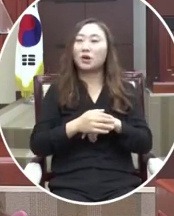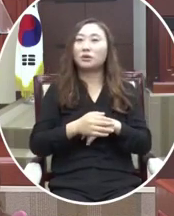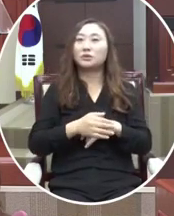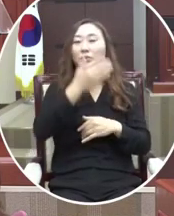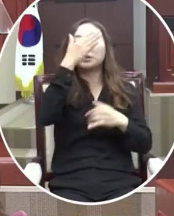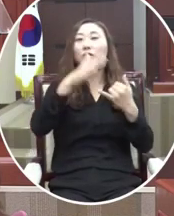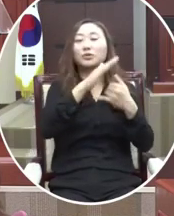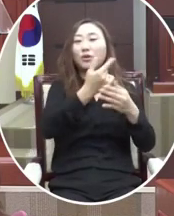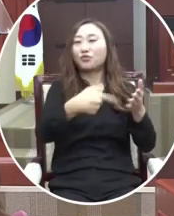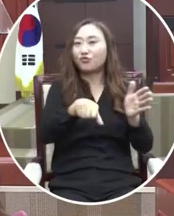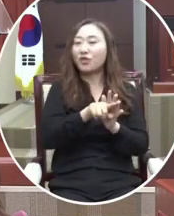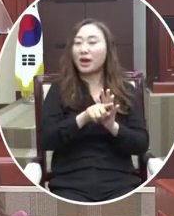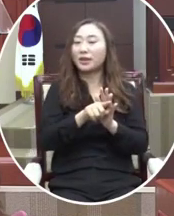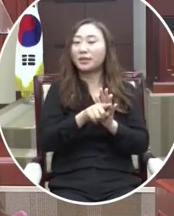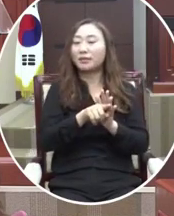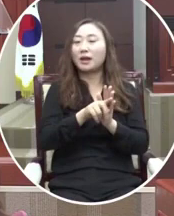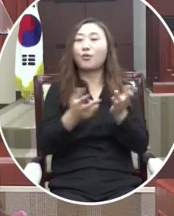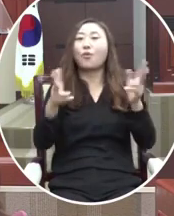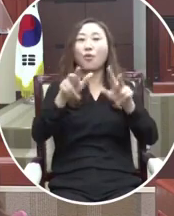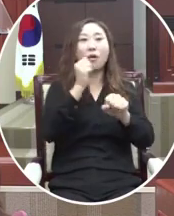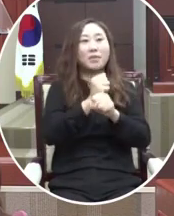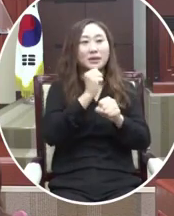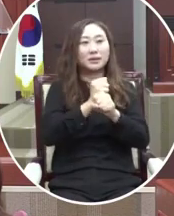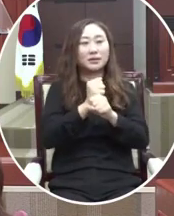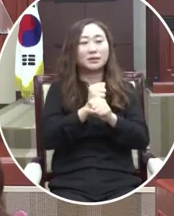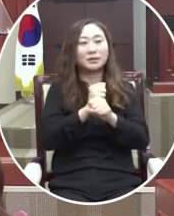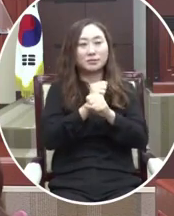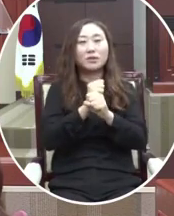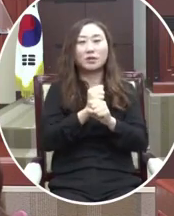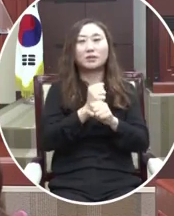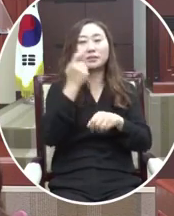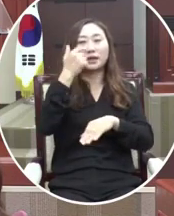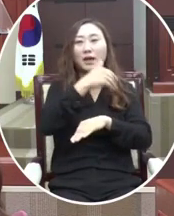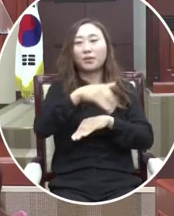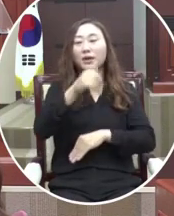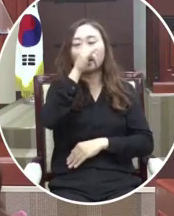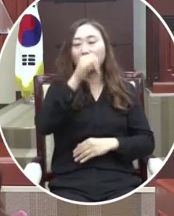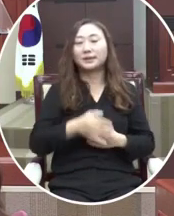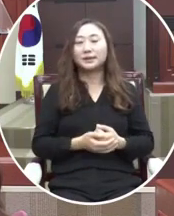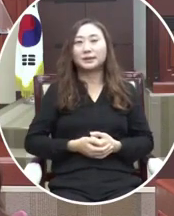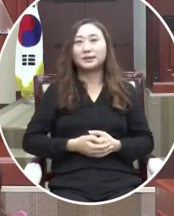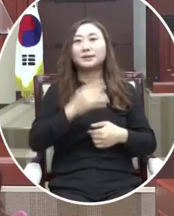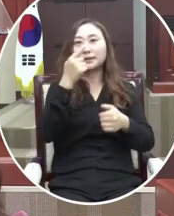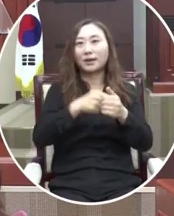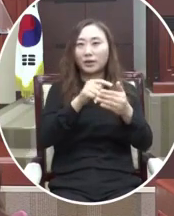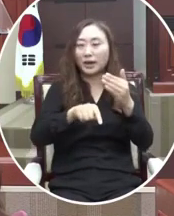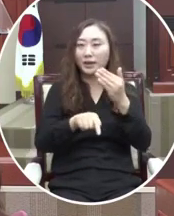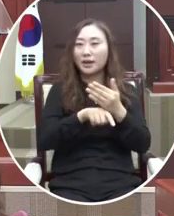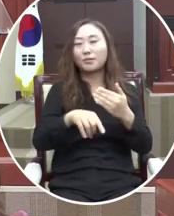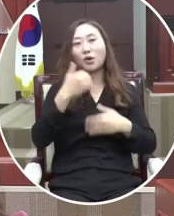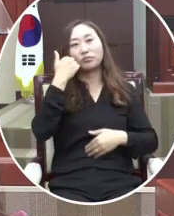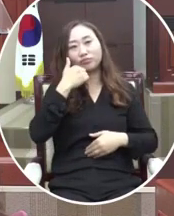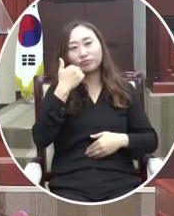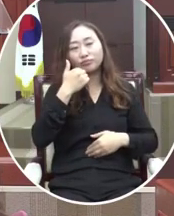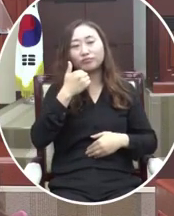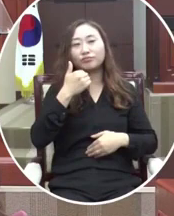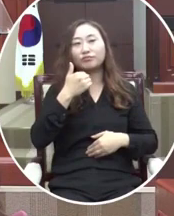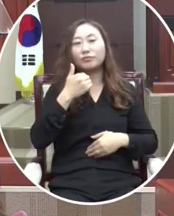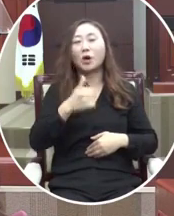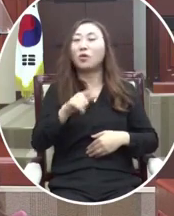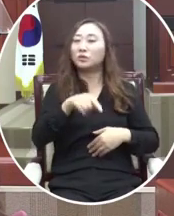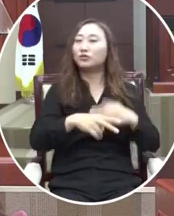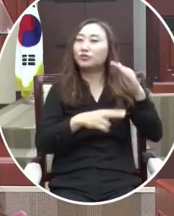체육공원으로 제조성 청소년들의 건강한 야해 활동을 돕겠습니다 자연속 영화 문화 생활은 명품 수변